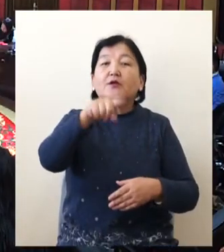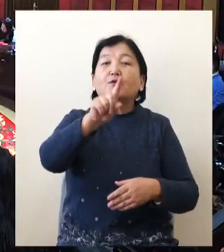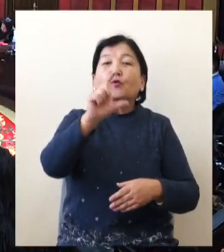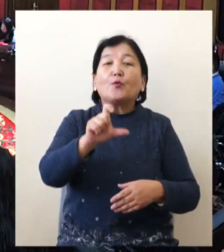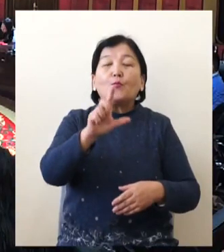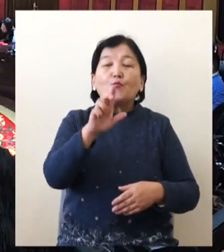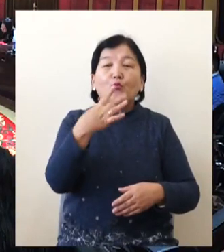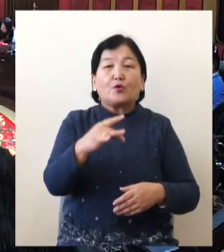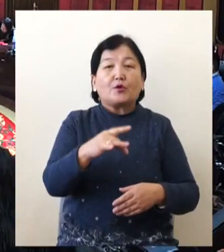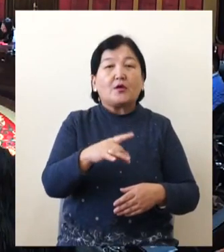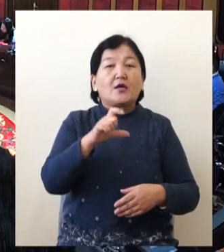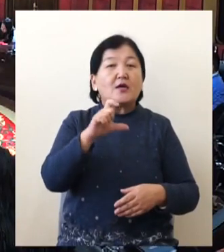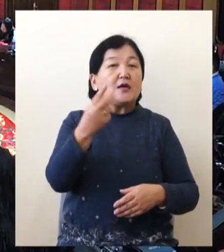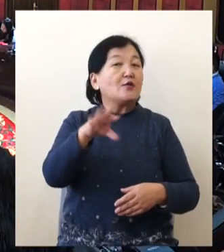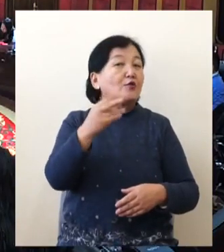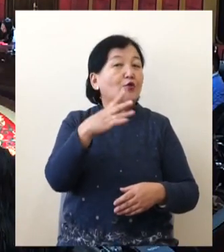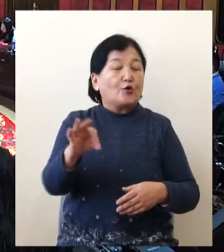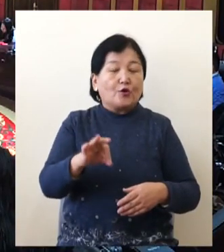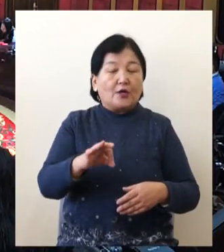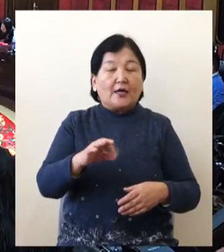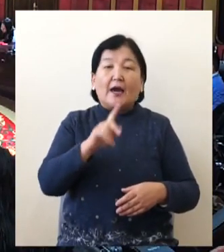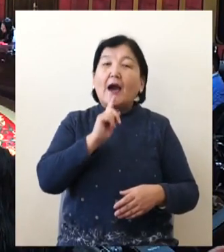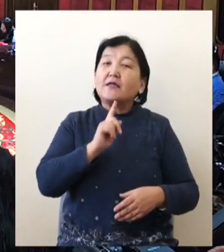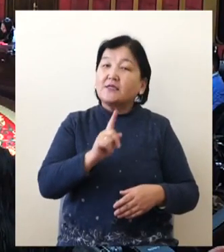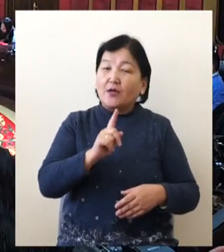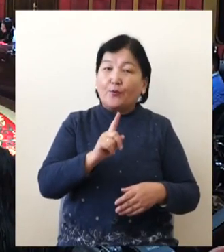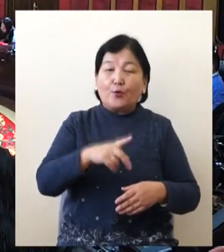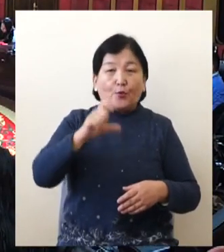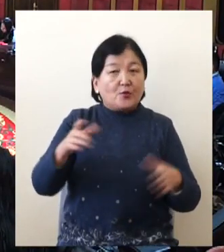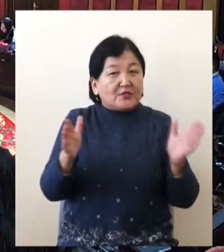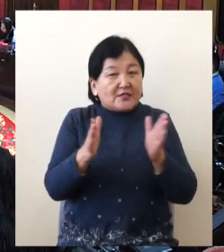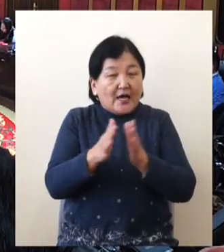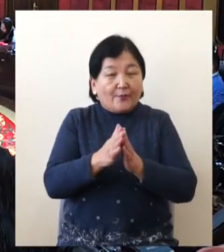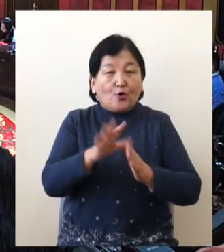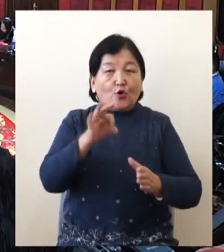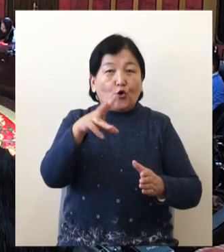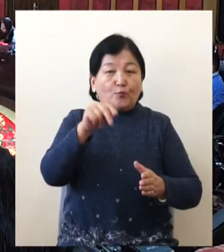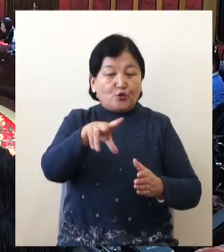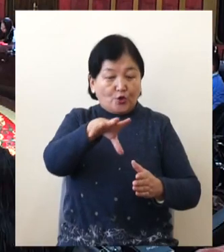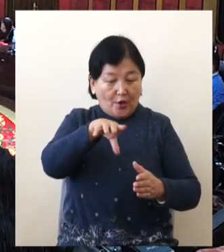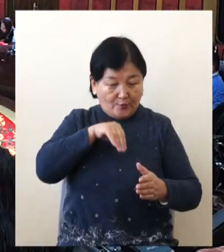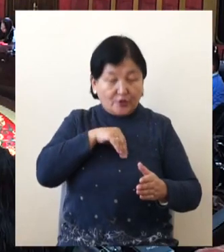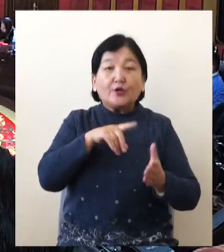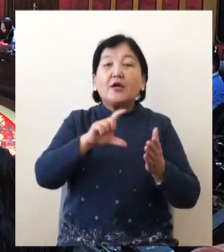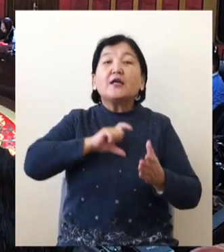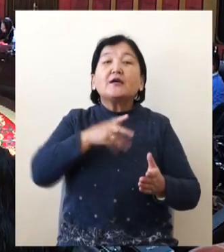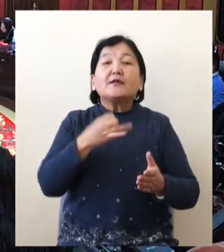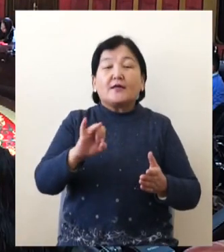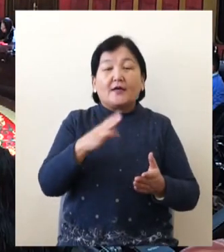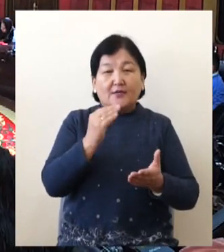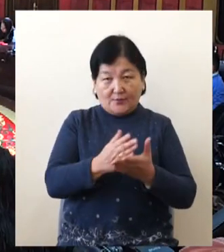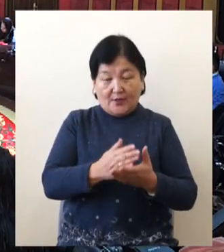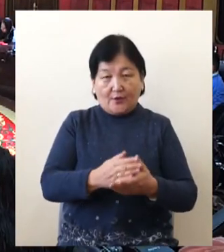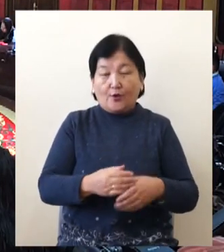ил хөрөнгийг ганцаараа буюу бусадтай хамтарч өмчлөх хэрэгтэй. А дотор нь хоёрт нь